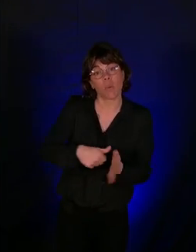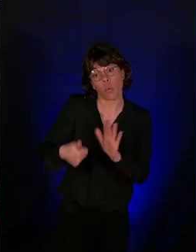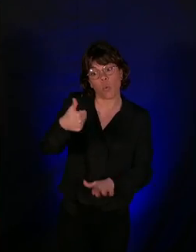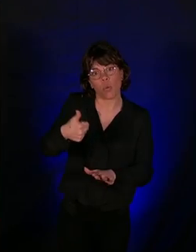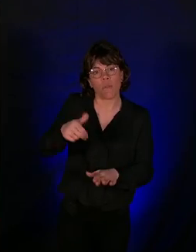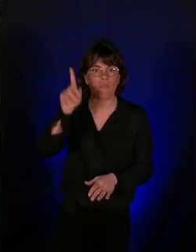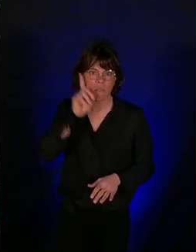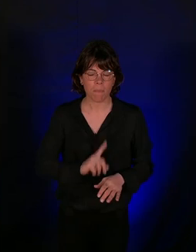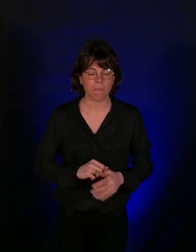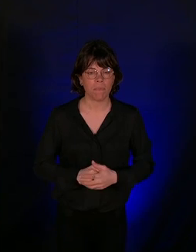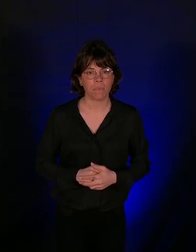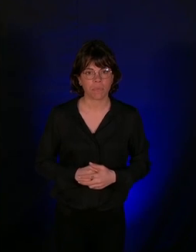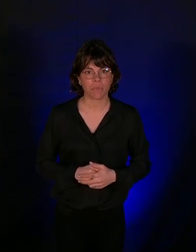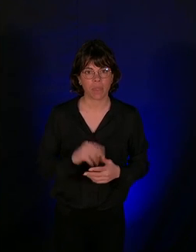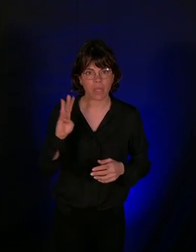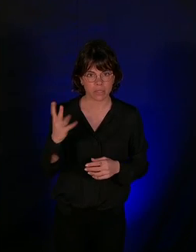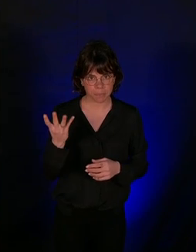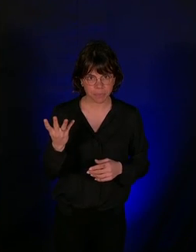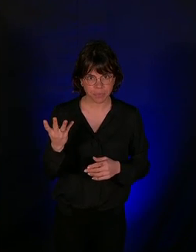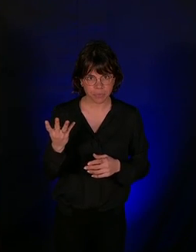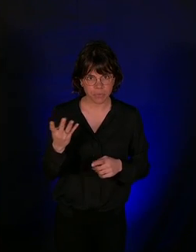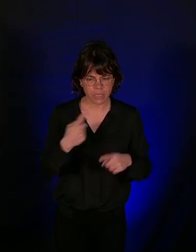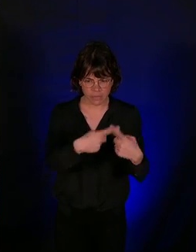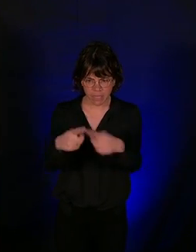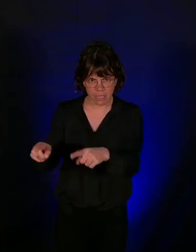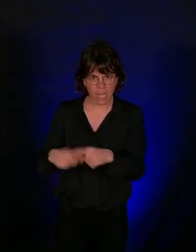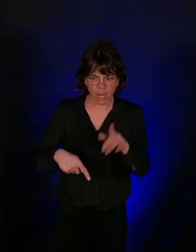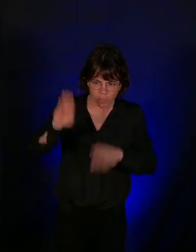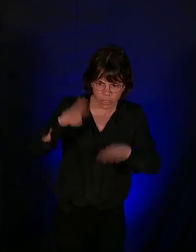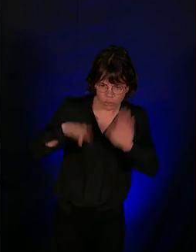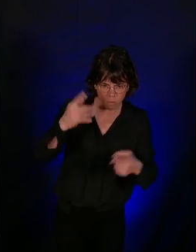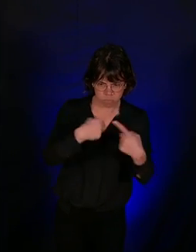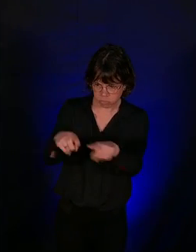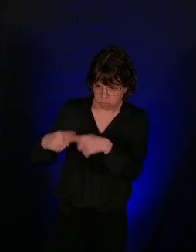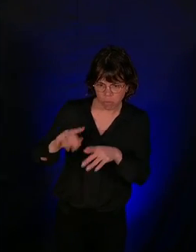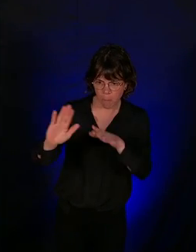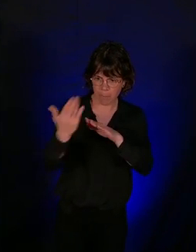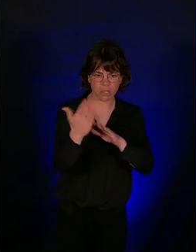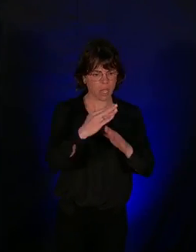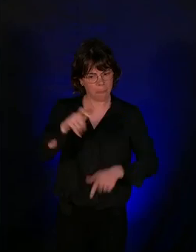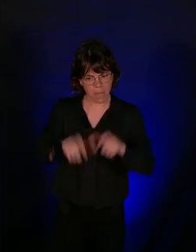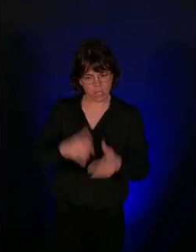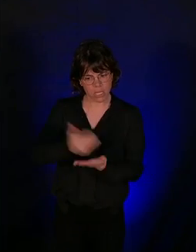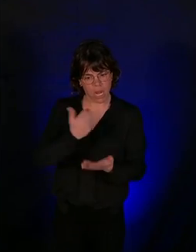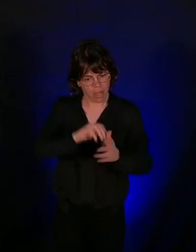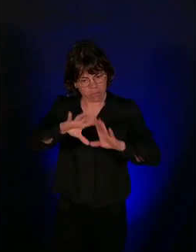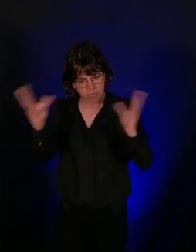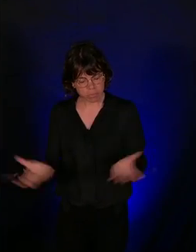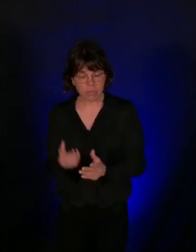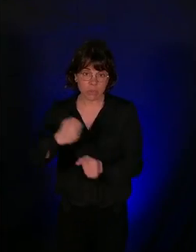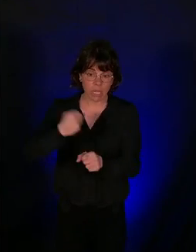d'une femme qurièmement diversité des candidature pour une représentation du salariat et du monde du